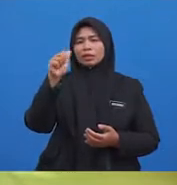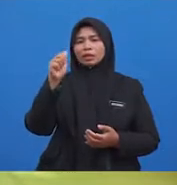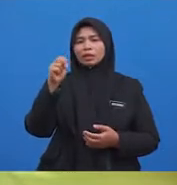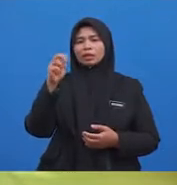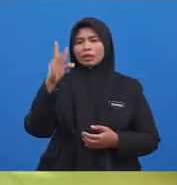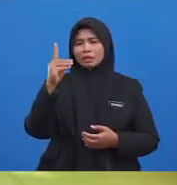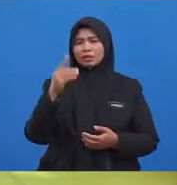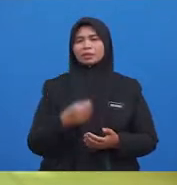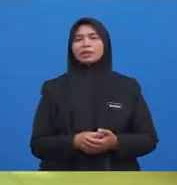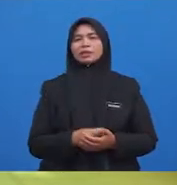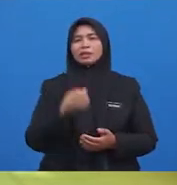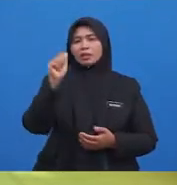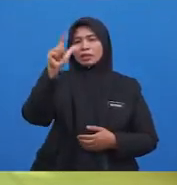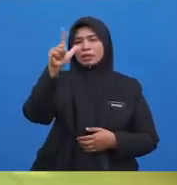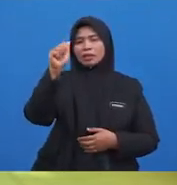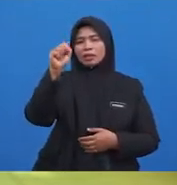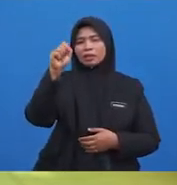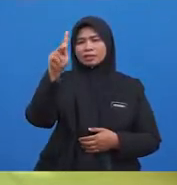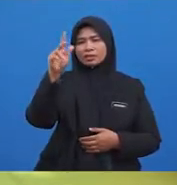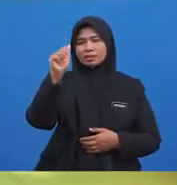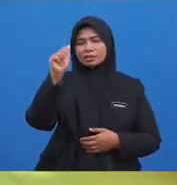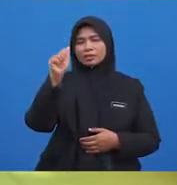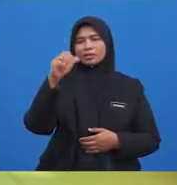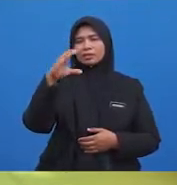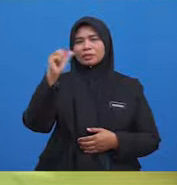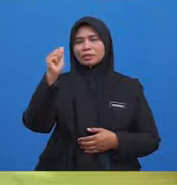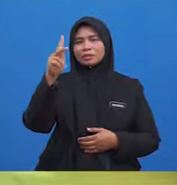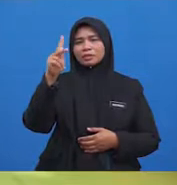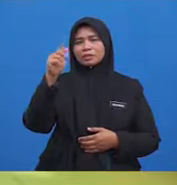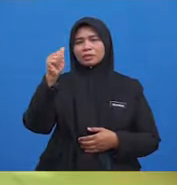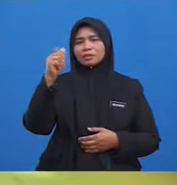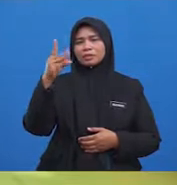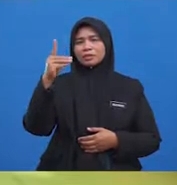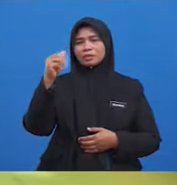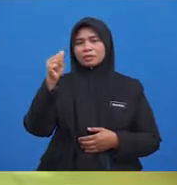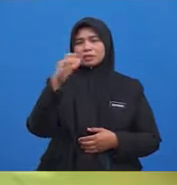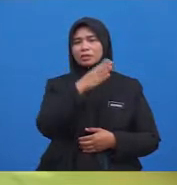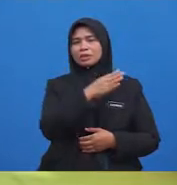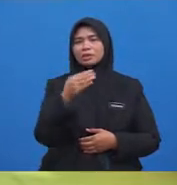Alaska Kanada dan Rusia